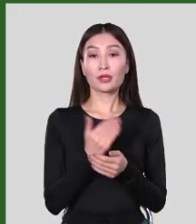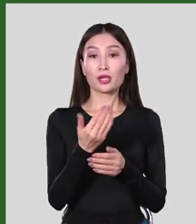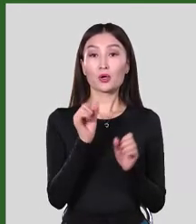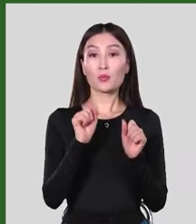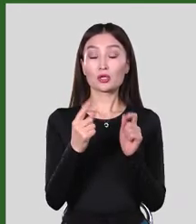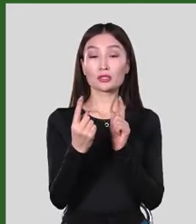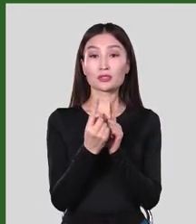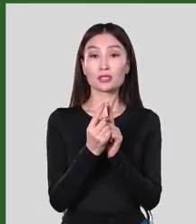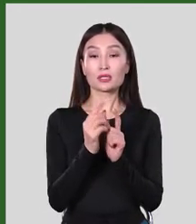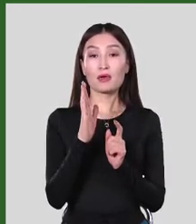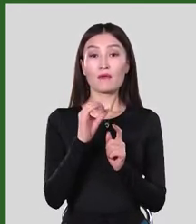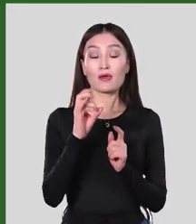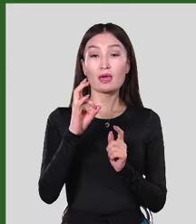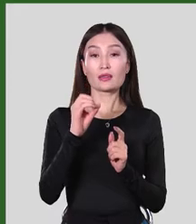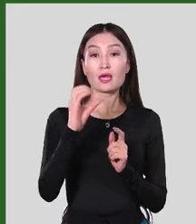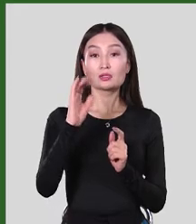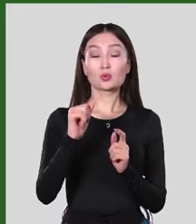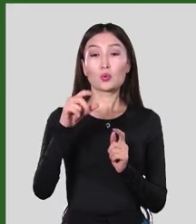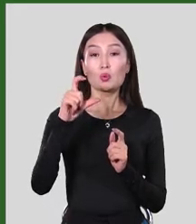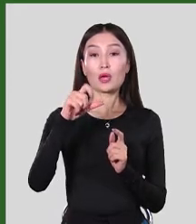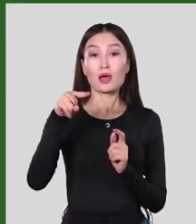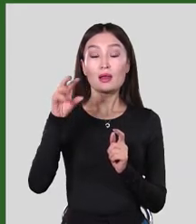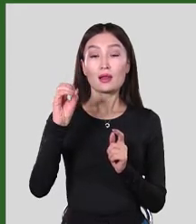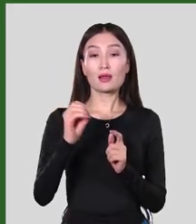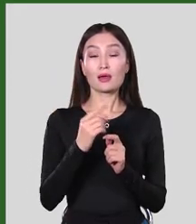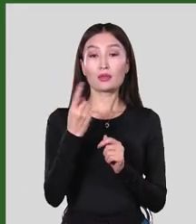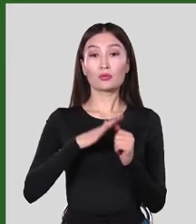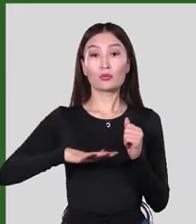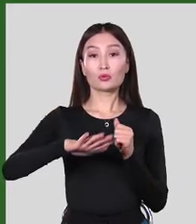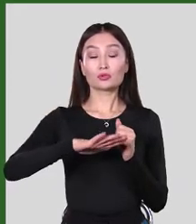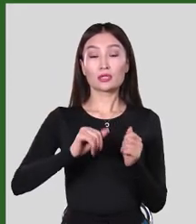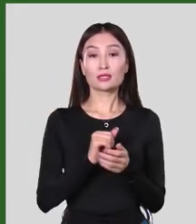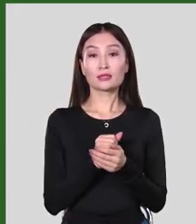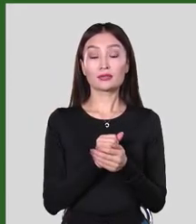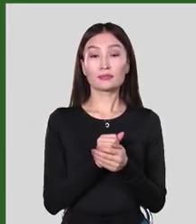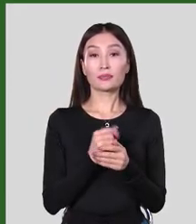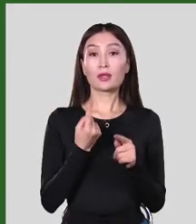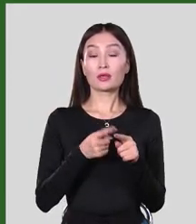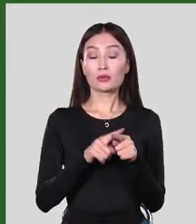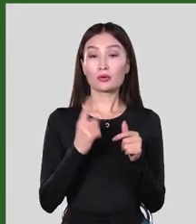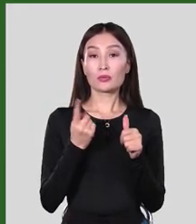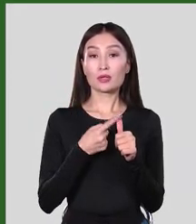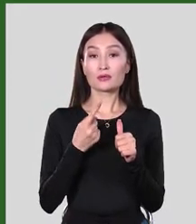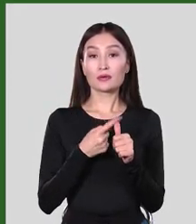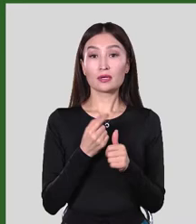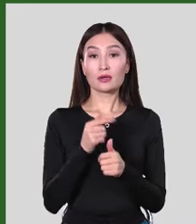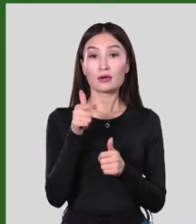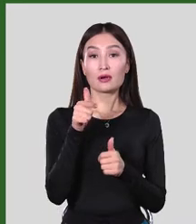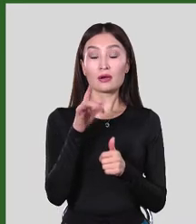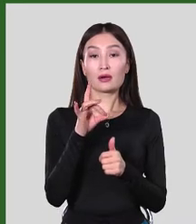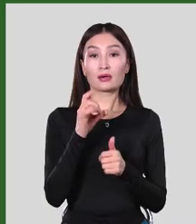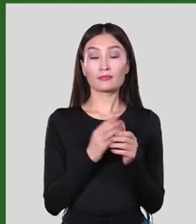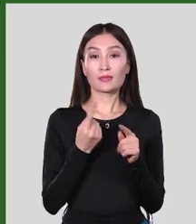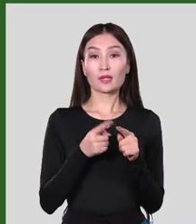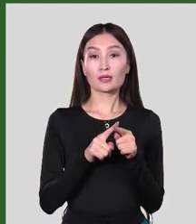можно встретить в Венесуэле на одном из участков Гвианского плоскогорья, который называется